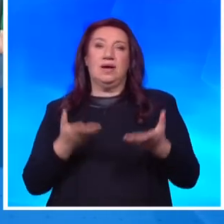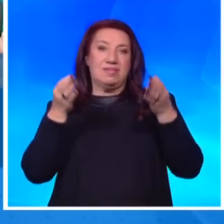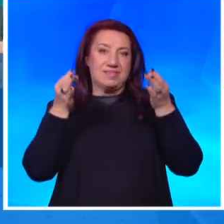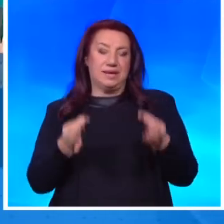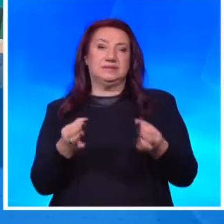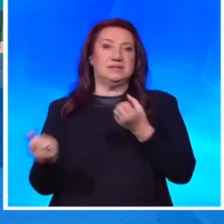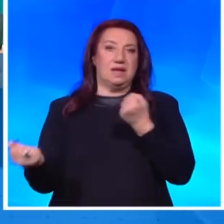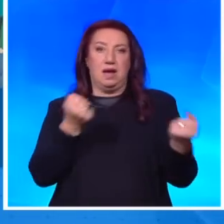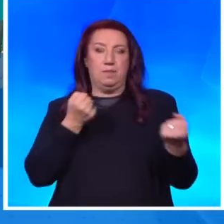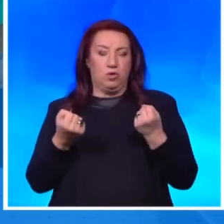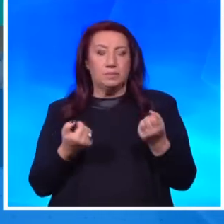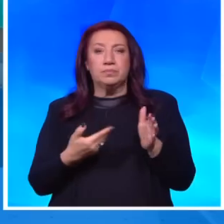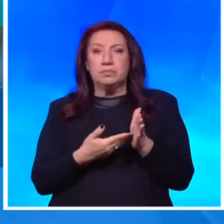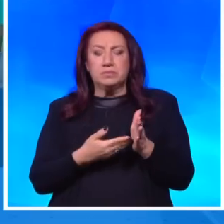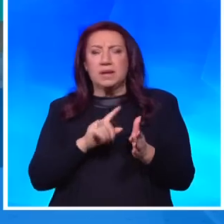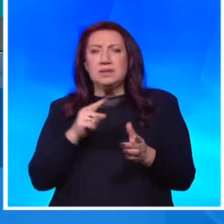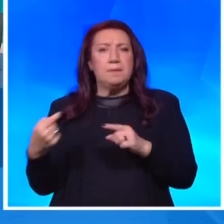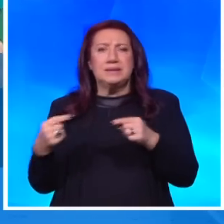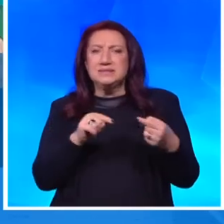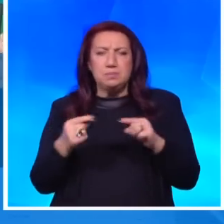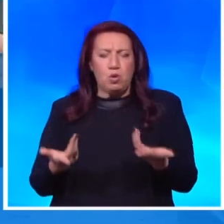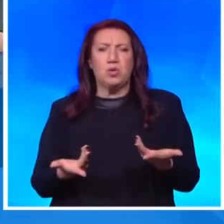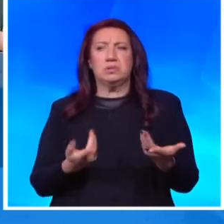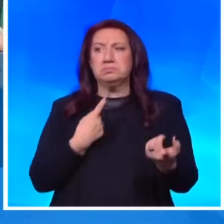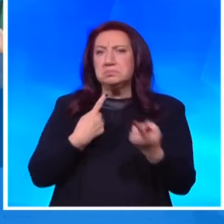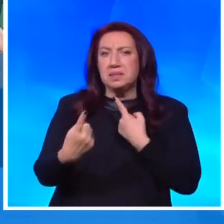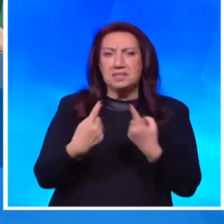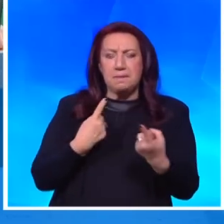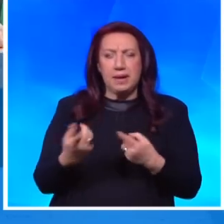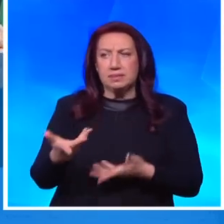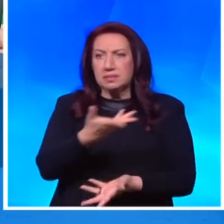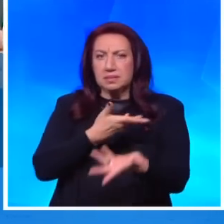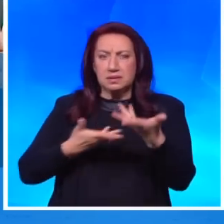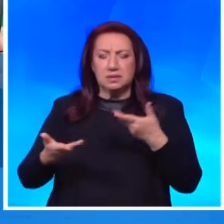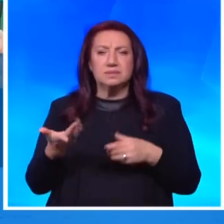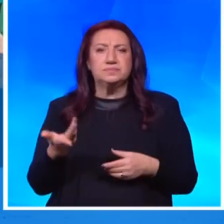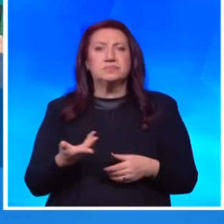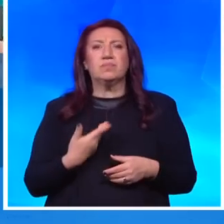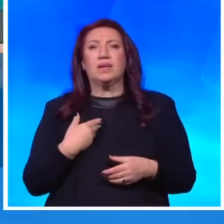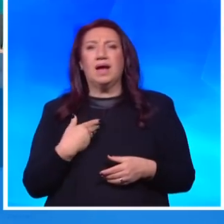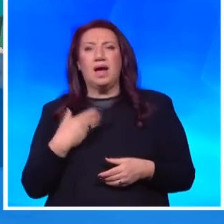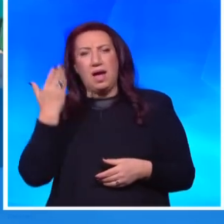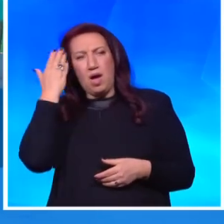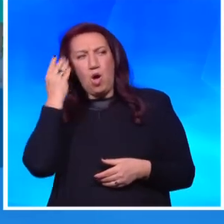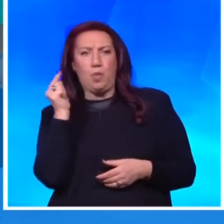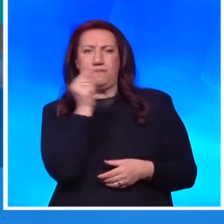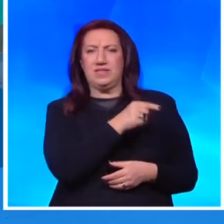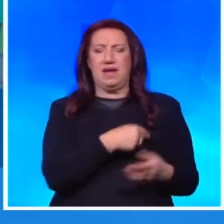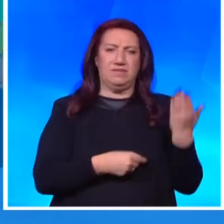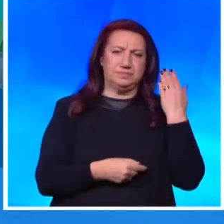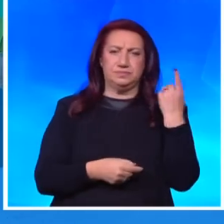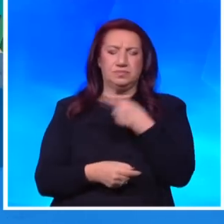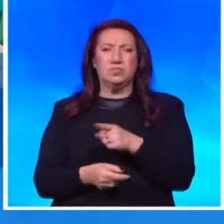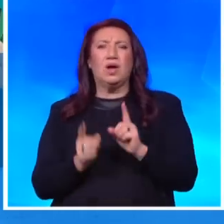не са спорове и дебати по същество или по закони, а взаимни обвинения за това кой, чии интереси защитава, българските